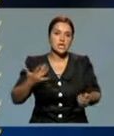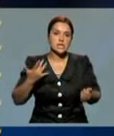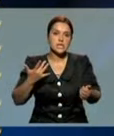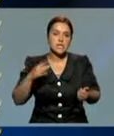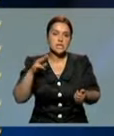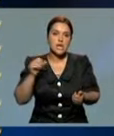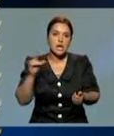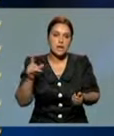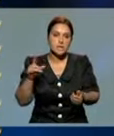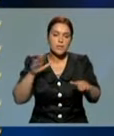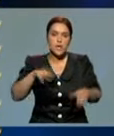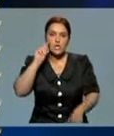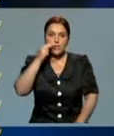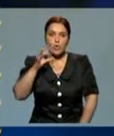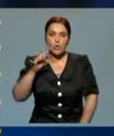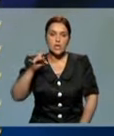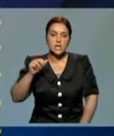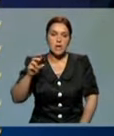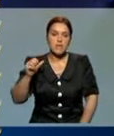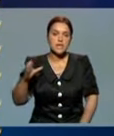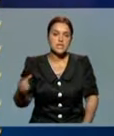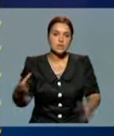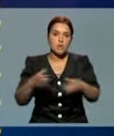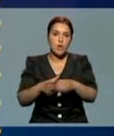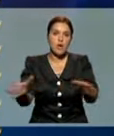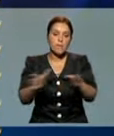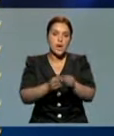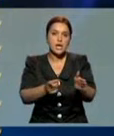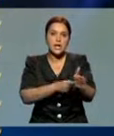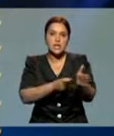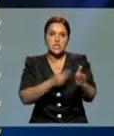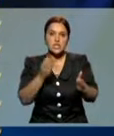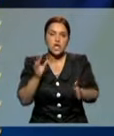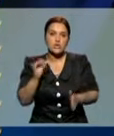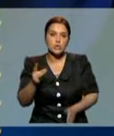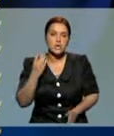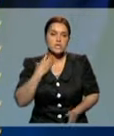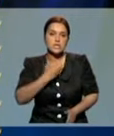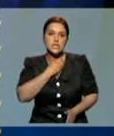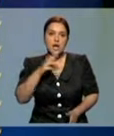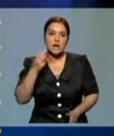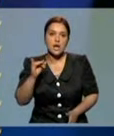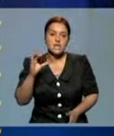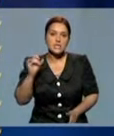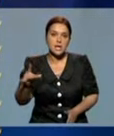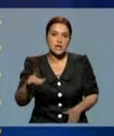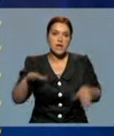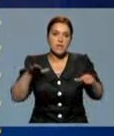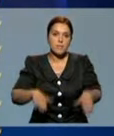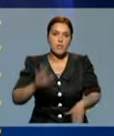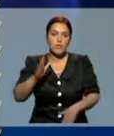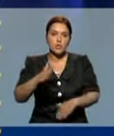встрече с Таразом. В Шымкенте Ордабаса сыграет с карагандинским Шахтером. Кызылординский Кайсар встретится на домашней